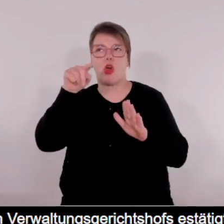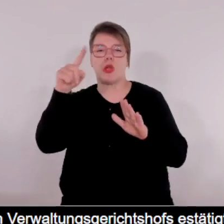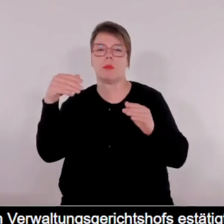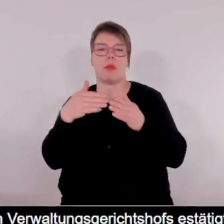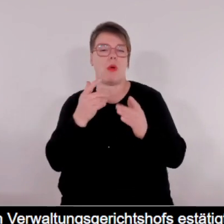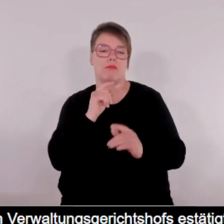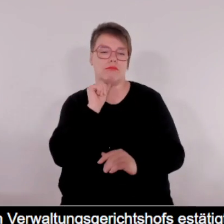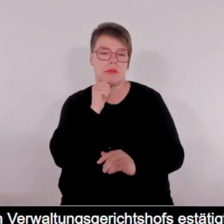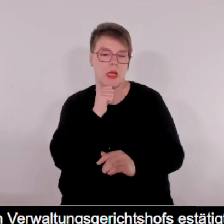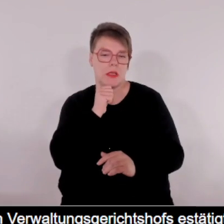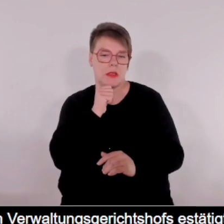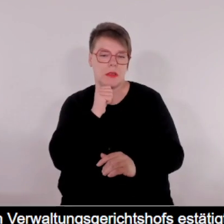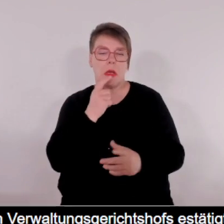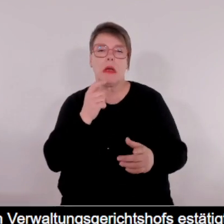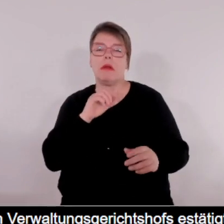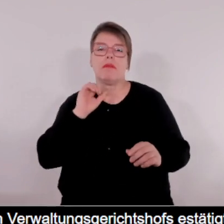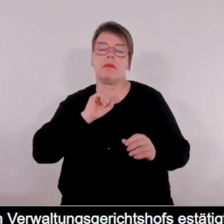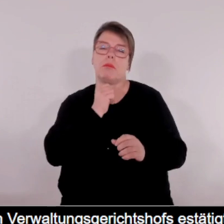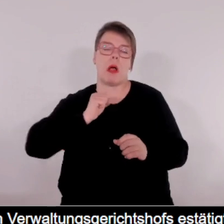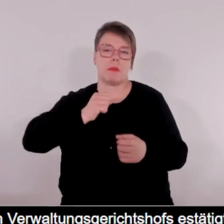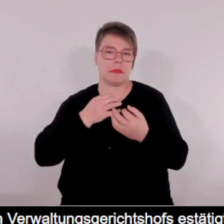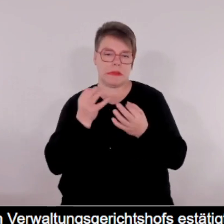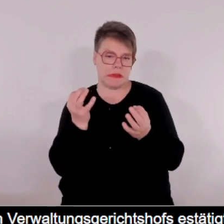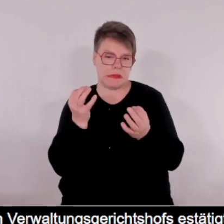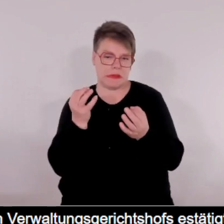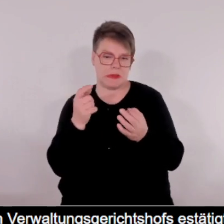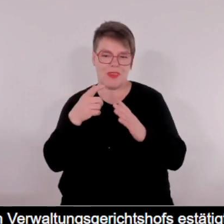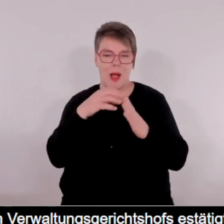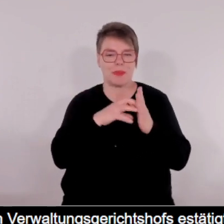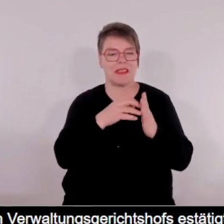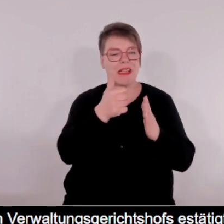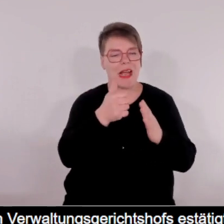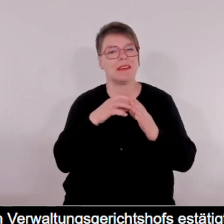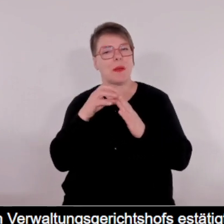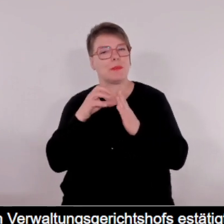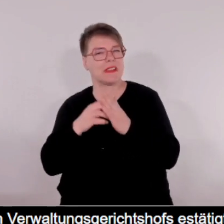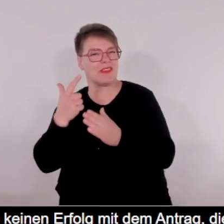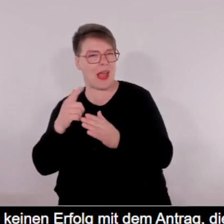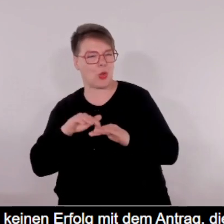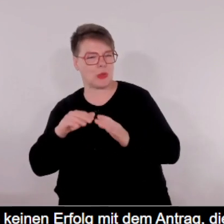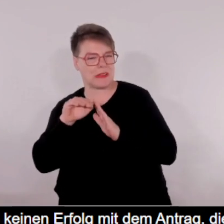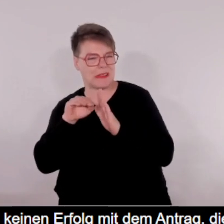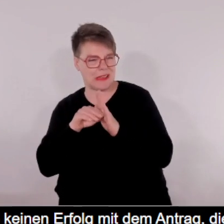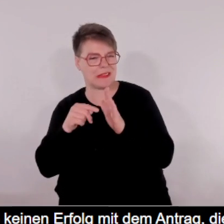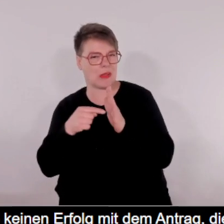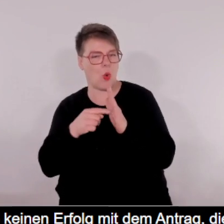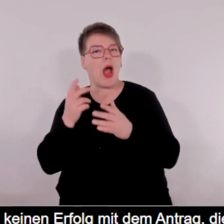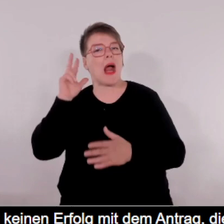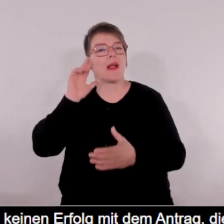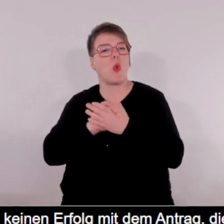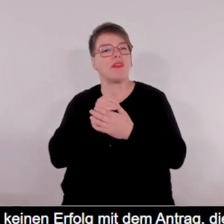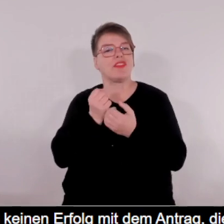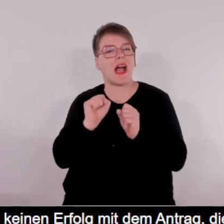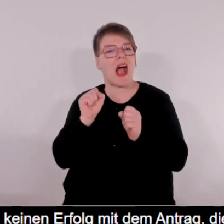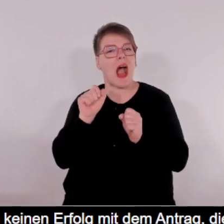können wir in unseren Behörden weiterhin ein deutlich sichtbares Bekenntnis zu den Grundwerten unserer Rechts und Gesellschaftsordnung und der